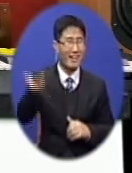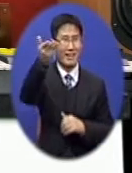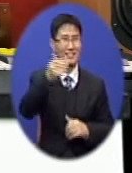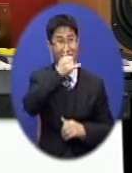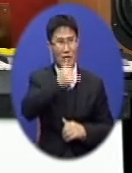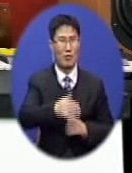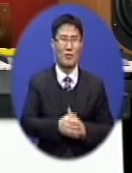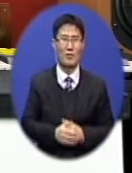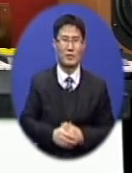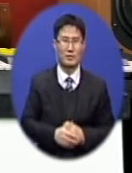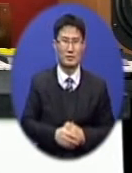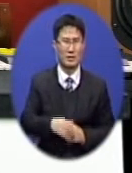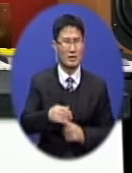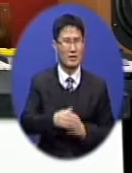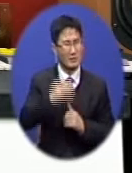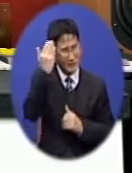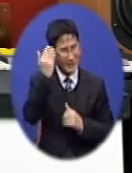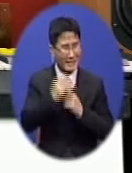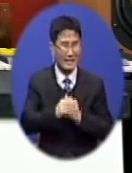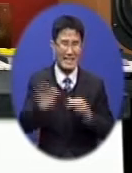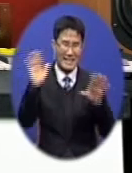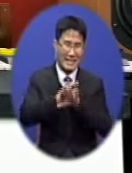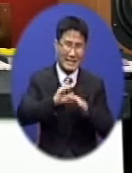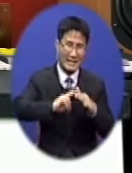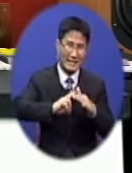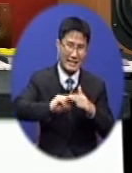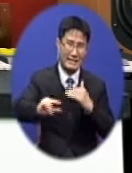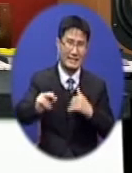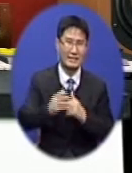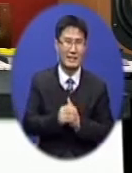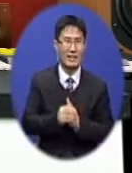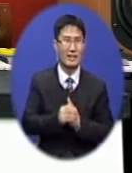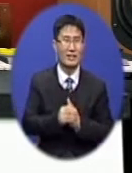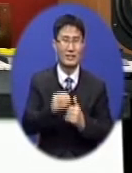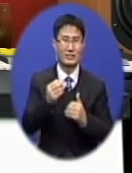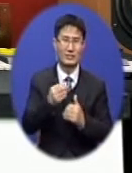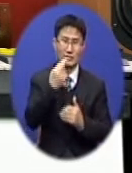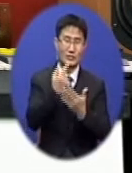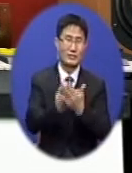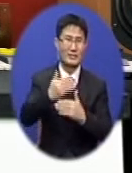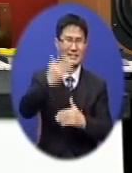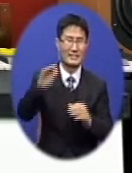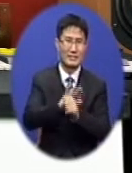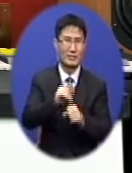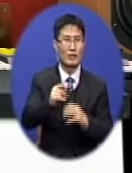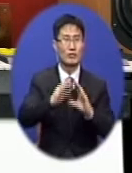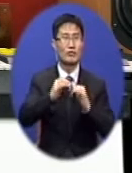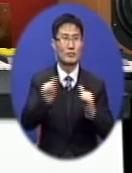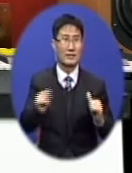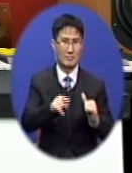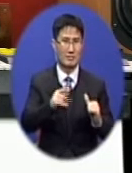떴어요. 똑똑한 여자, 야간열차, 유리벽. 유리벽 사랑은 국민가요가 됐어요. 완전. 아유,